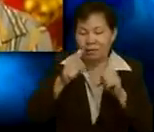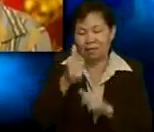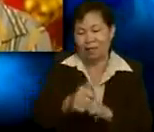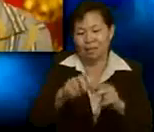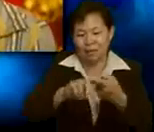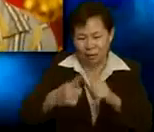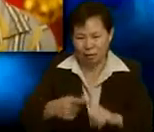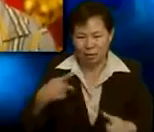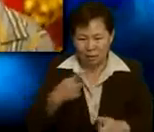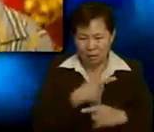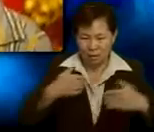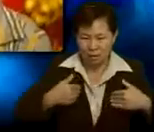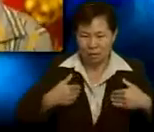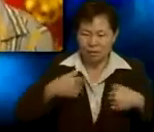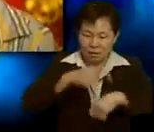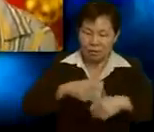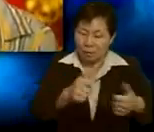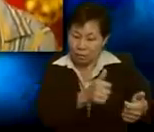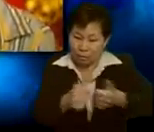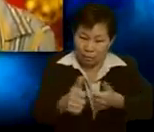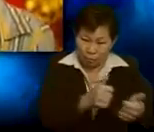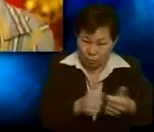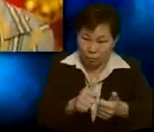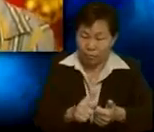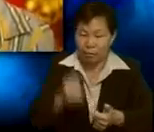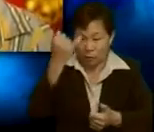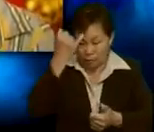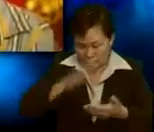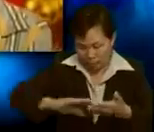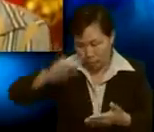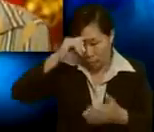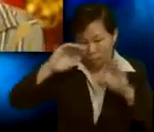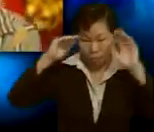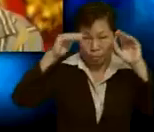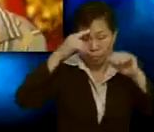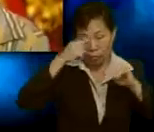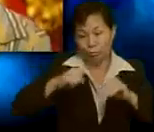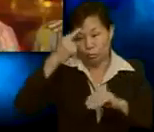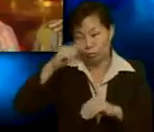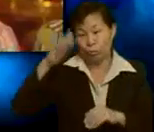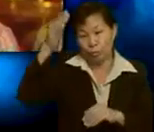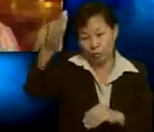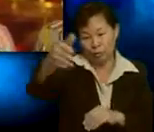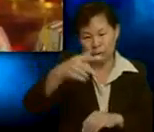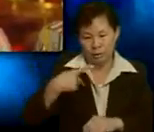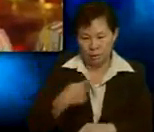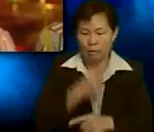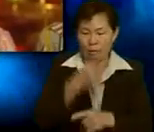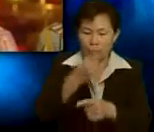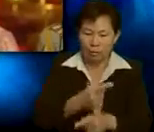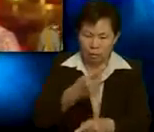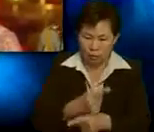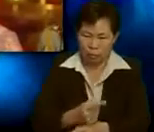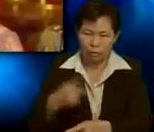kita ni sekarang berada di zaman persaingan. Jadi ilmulah yang diukur untuk menentukan masa depan kita. Betul tu